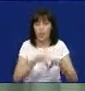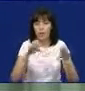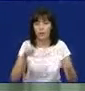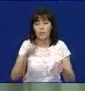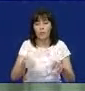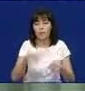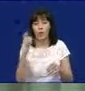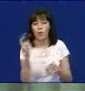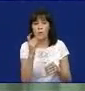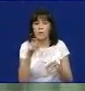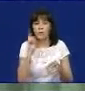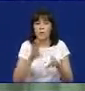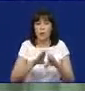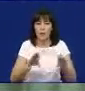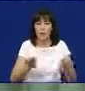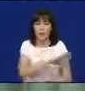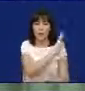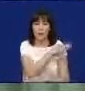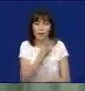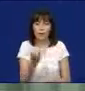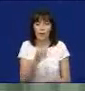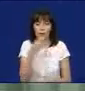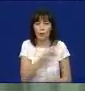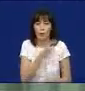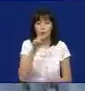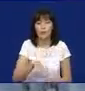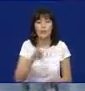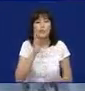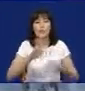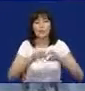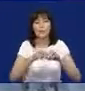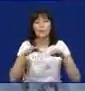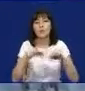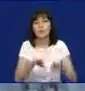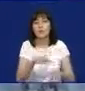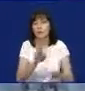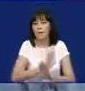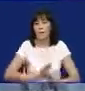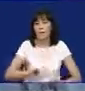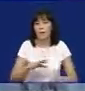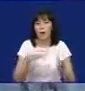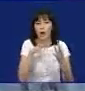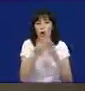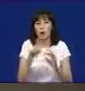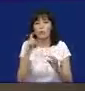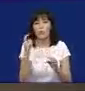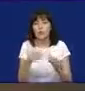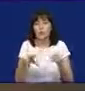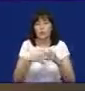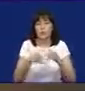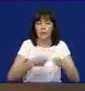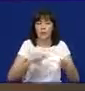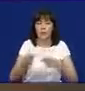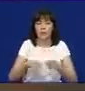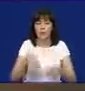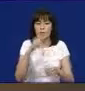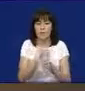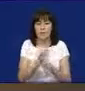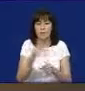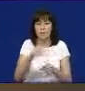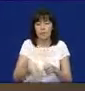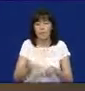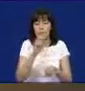канал иелеріне суару мықты болу керектігін айтты. Су проблемасын шешуге талпынбаған аудандық ауыл шаруашылығы және жер қатынастары бөлімінің басшысы